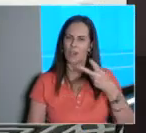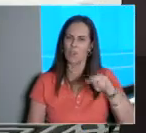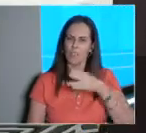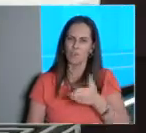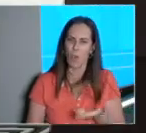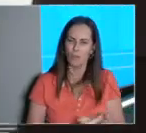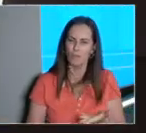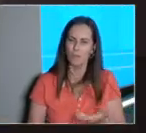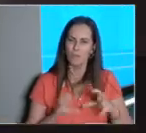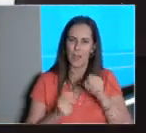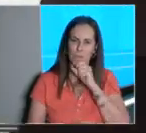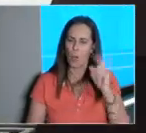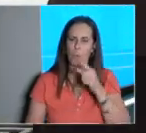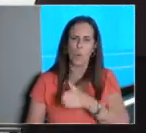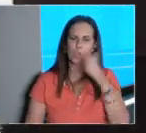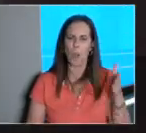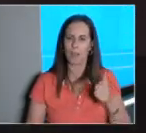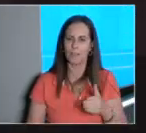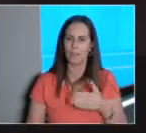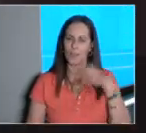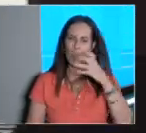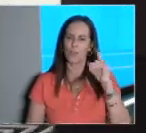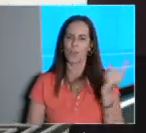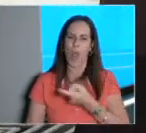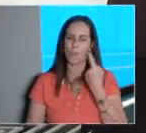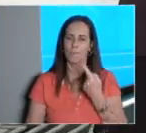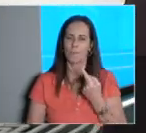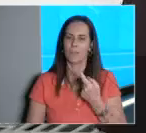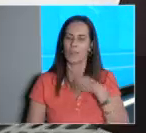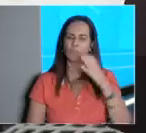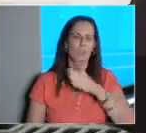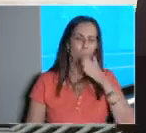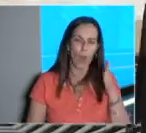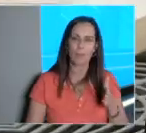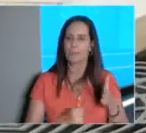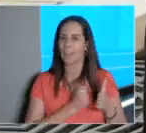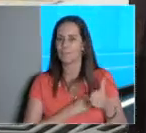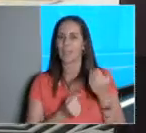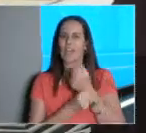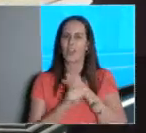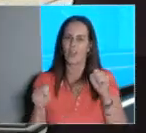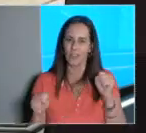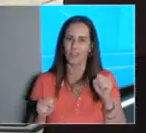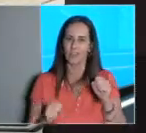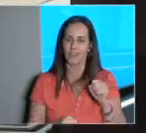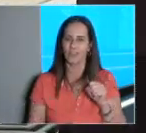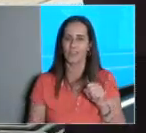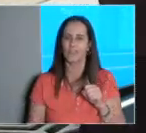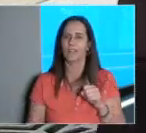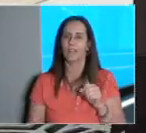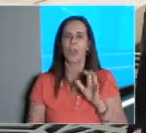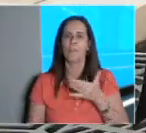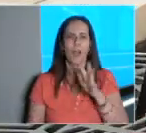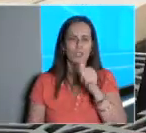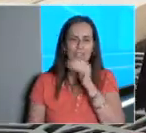בעיר השמאלנית הזאת? כולם בשמאלנים? אני אוהב את כולם. את מי? שמאלנים, דתיים, חילונים. תן לנו קצת ממה